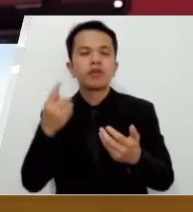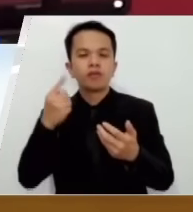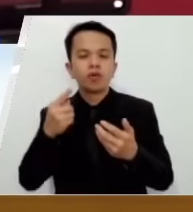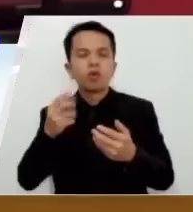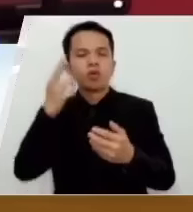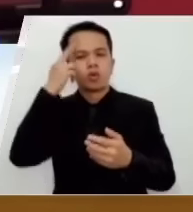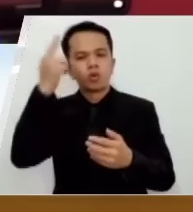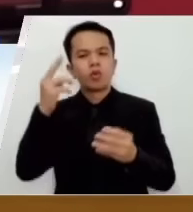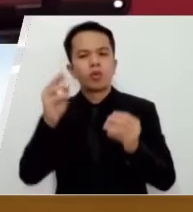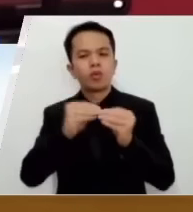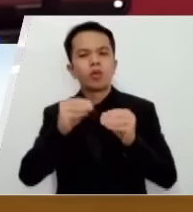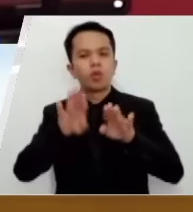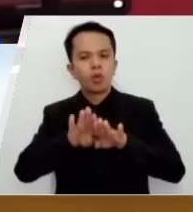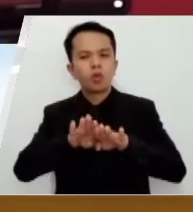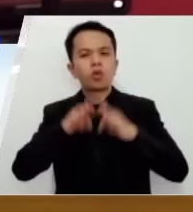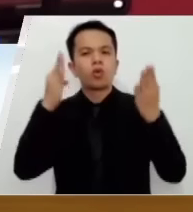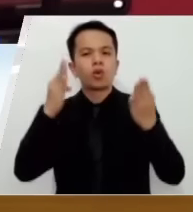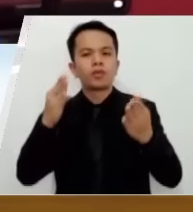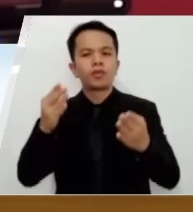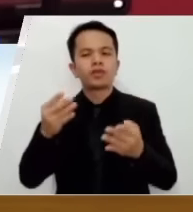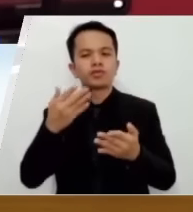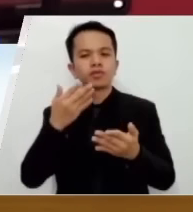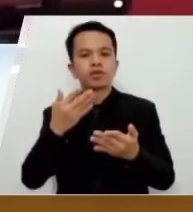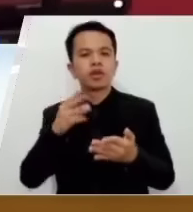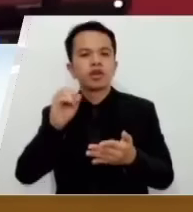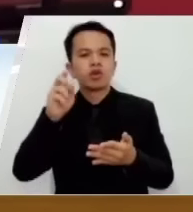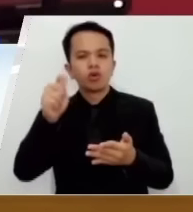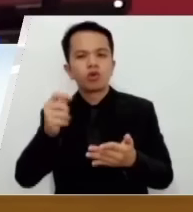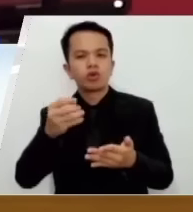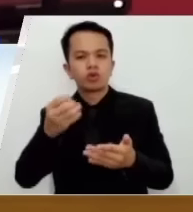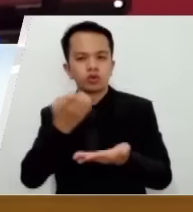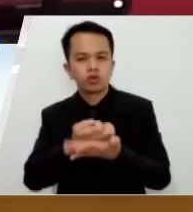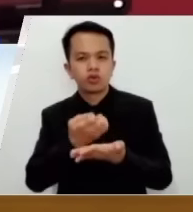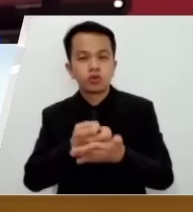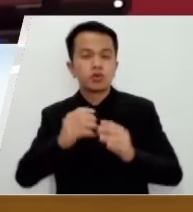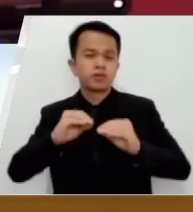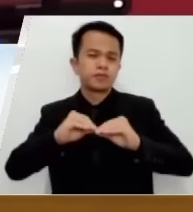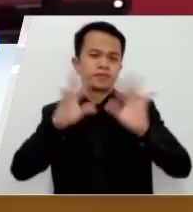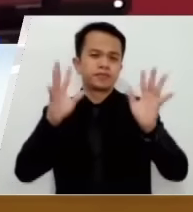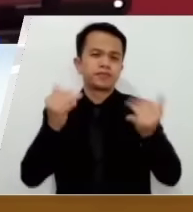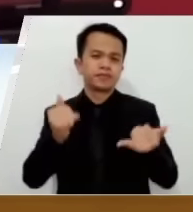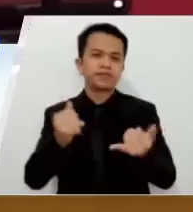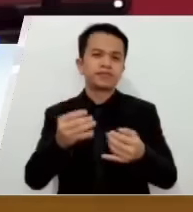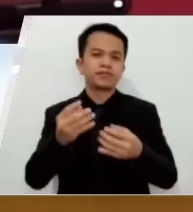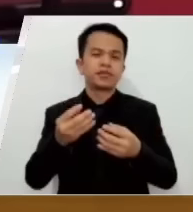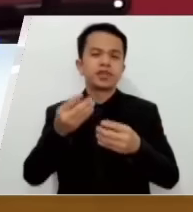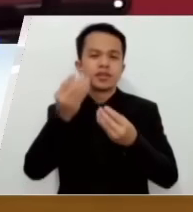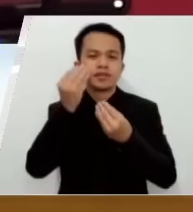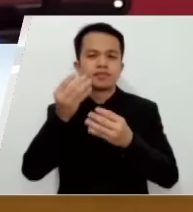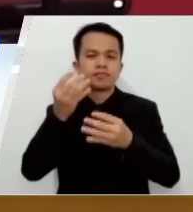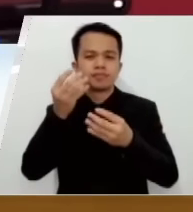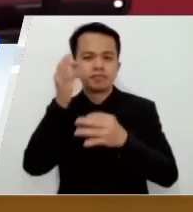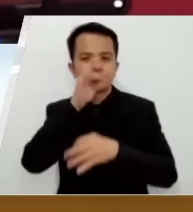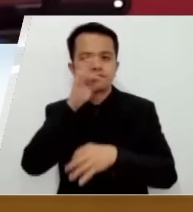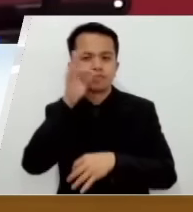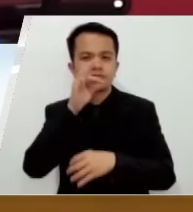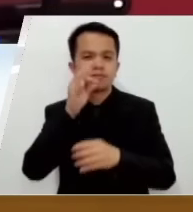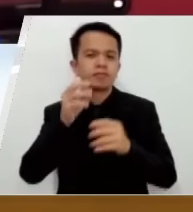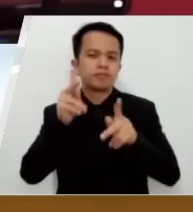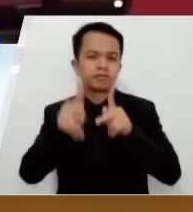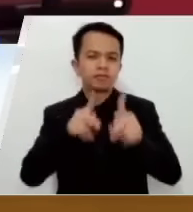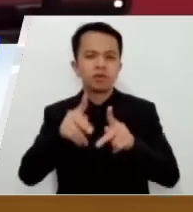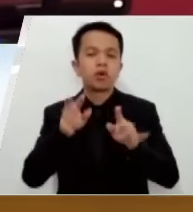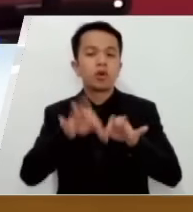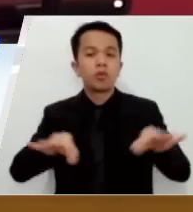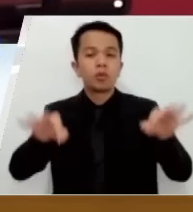open and robust economy malinaw ang Panawagan ng ating mamamayan kailangan nila ng mas